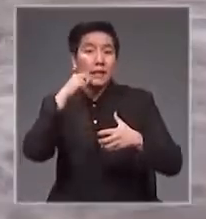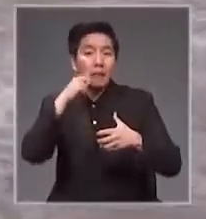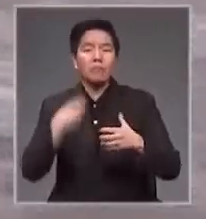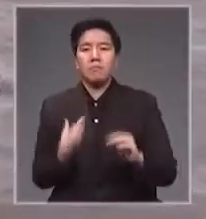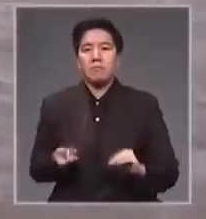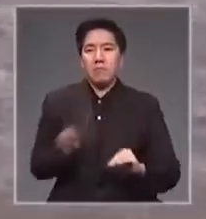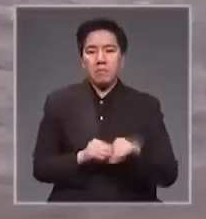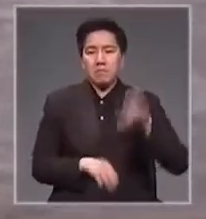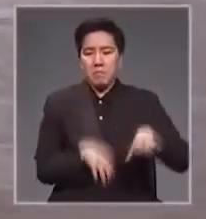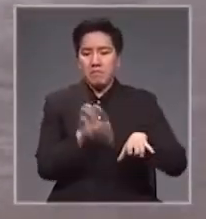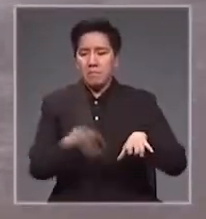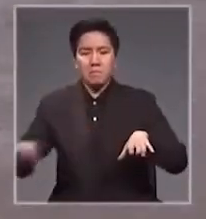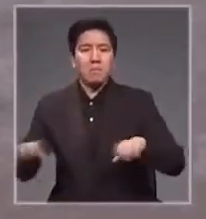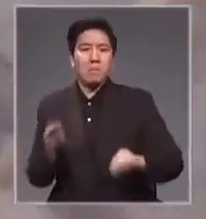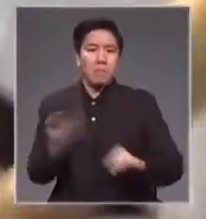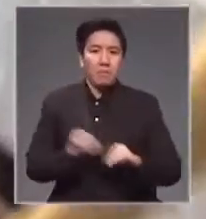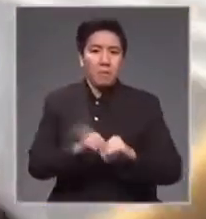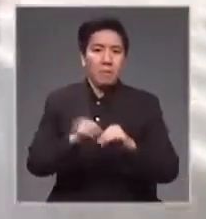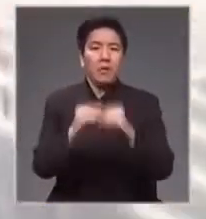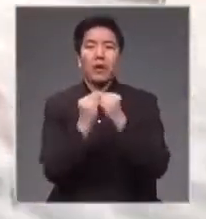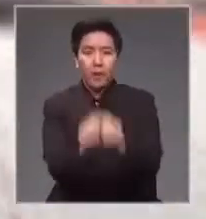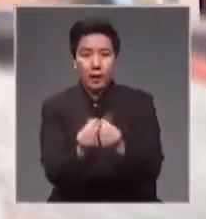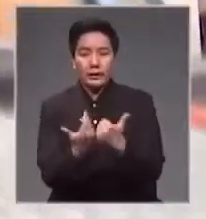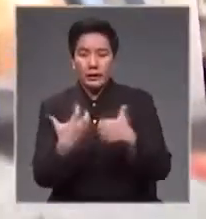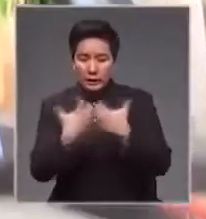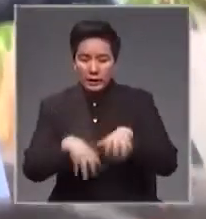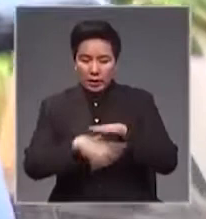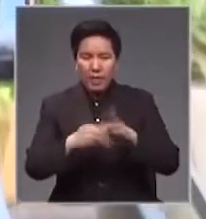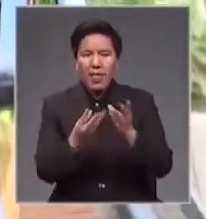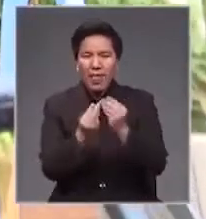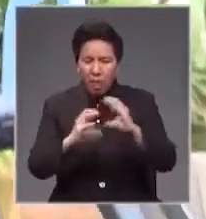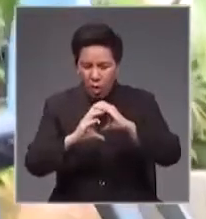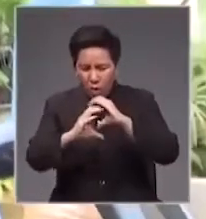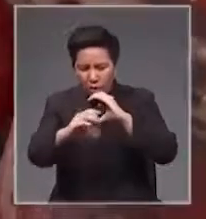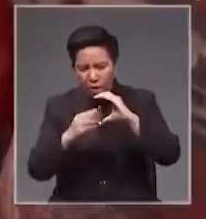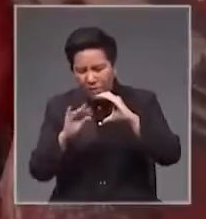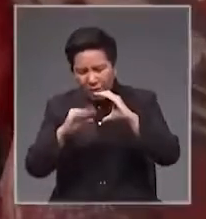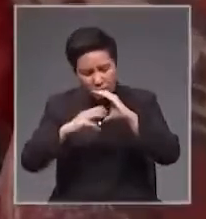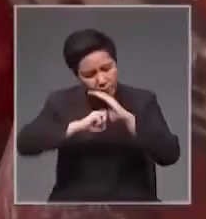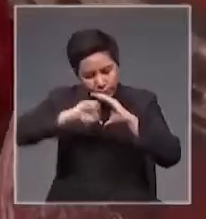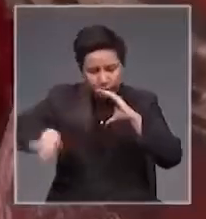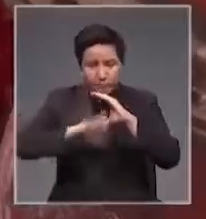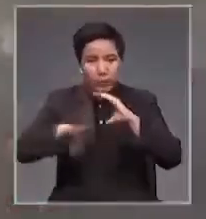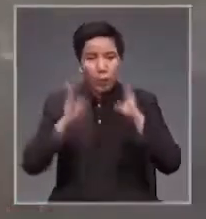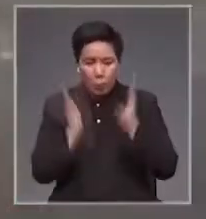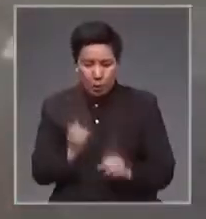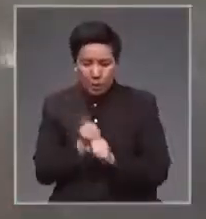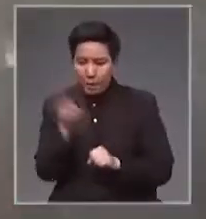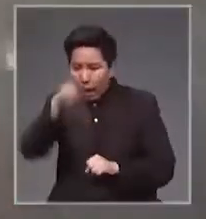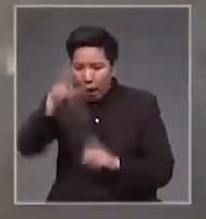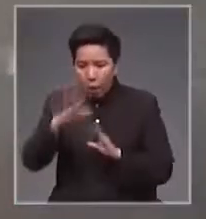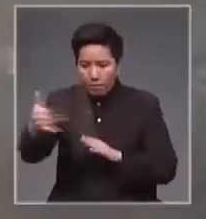ากต้นทางและปลายทางนะครับและดำเนินการสูบโคลนเรนออกจากท่อรวมไปถึงการจัดหาเจ้าที่เพิ่มเติมตามงบประมาณที่มี